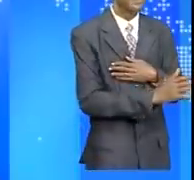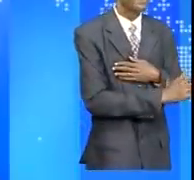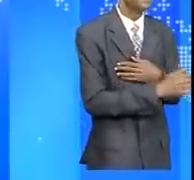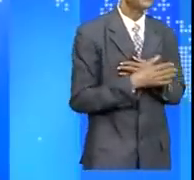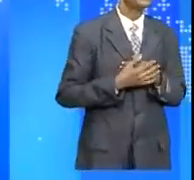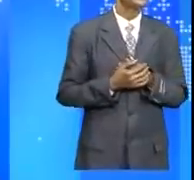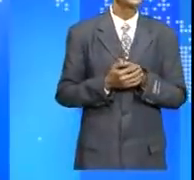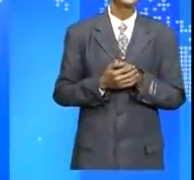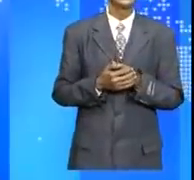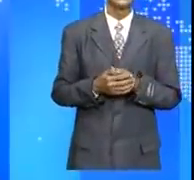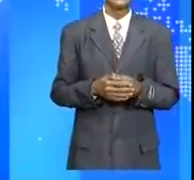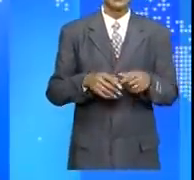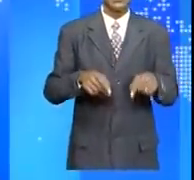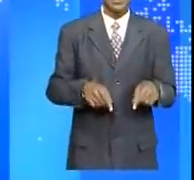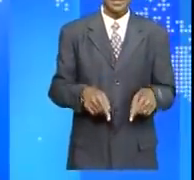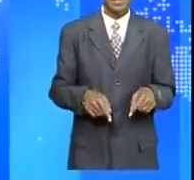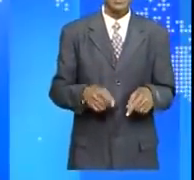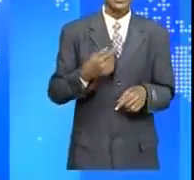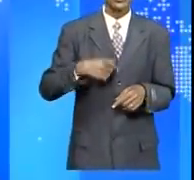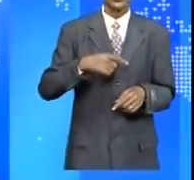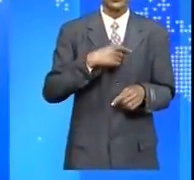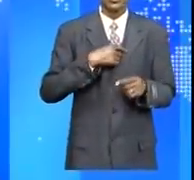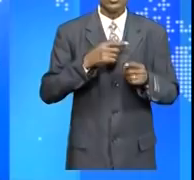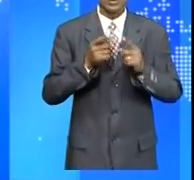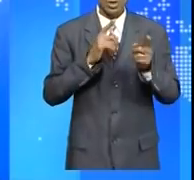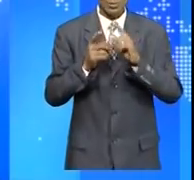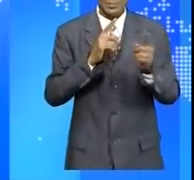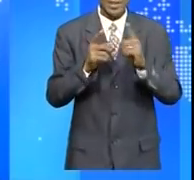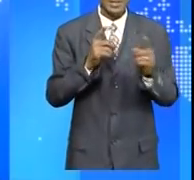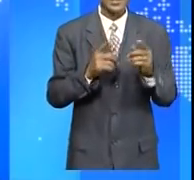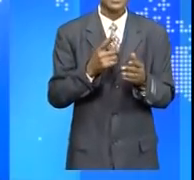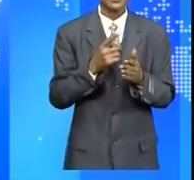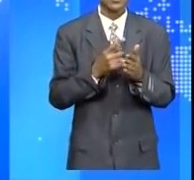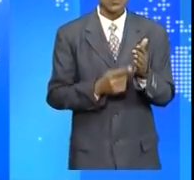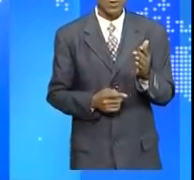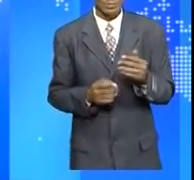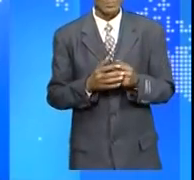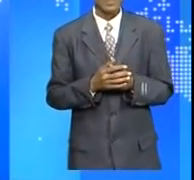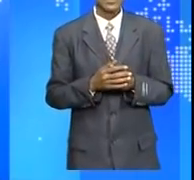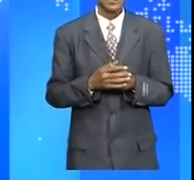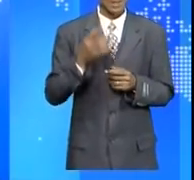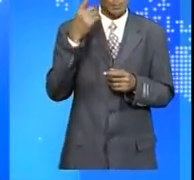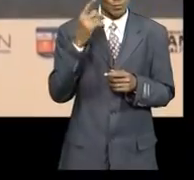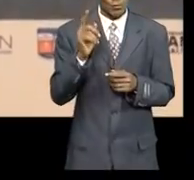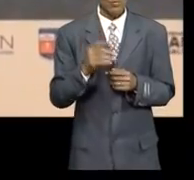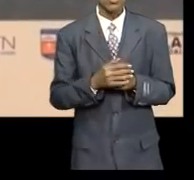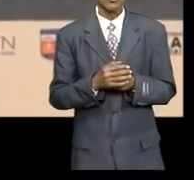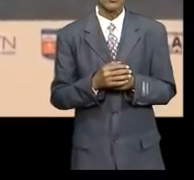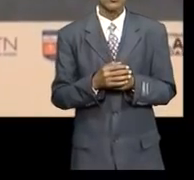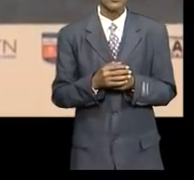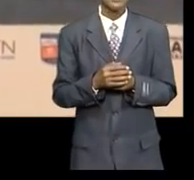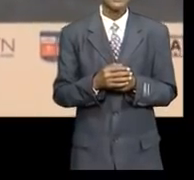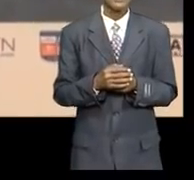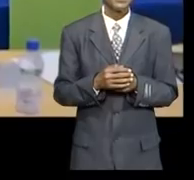pour parler de cette activité de la vulgarisation de la nouvelle réforme foncière. Suivez. Luizi, chef-lieu